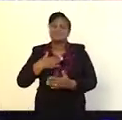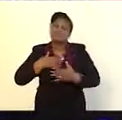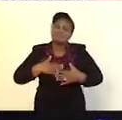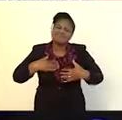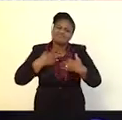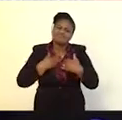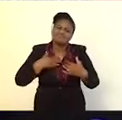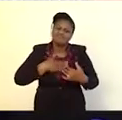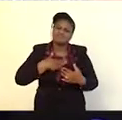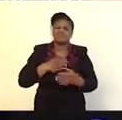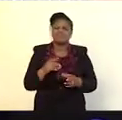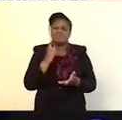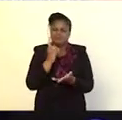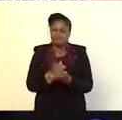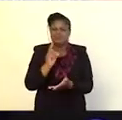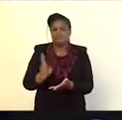zviitwe.